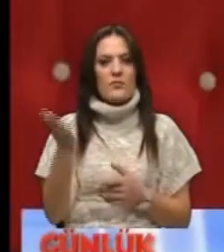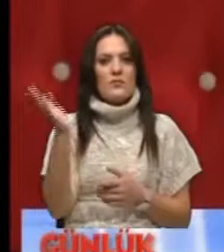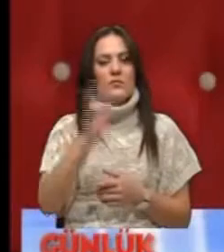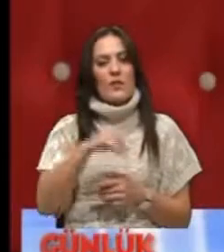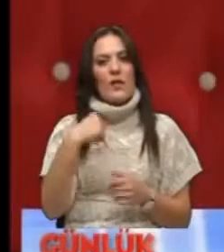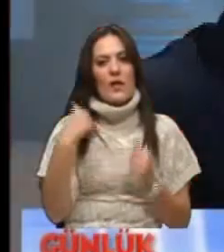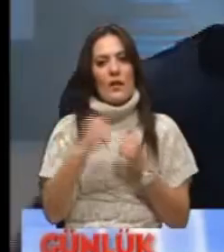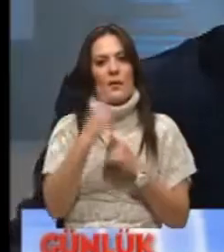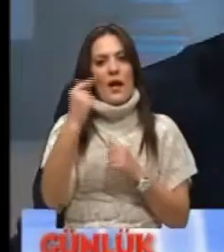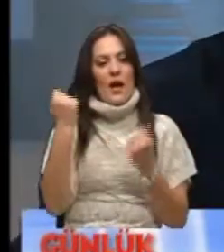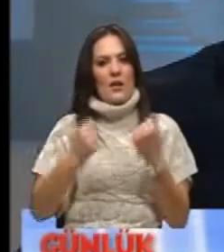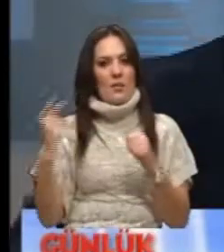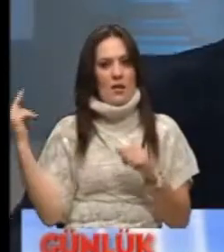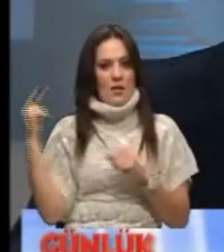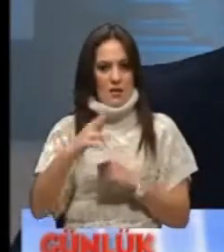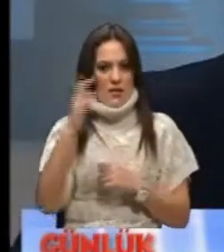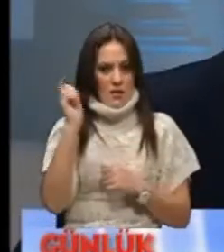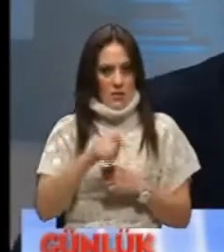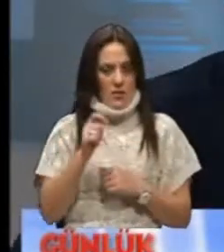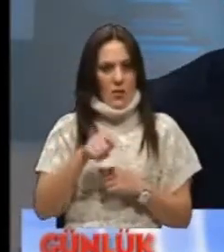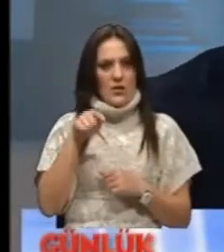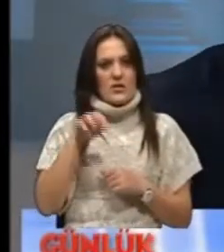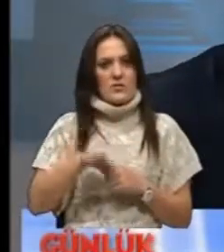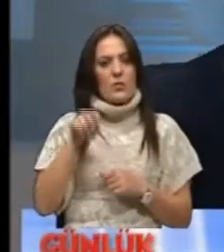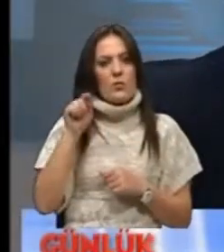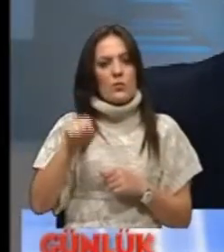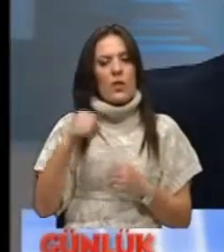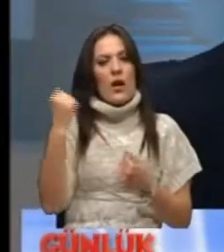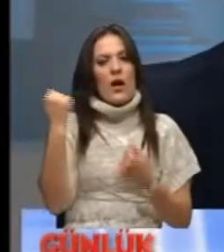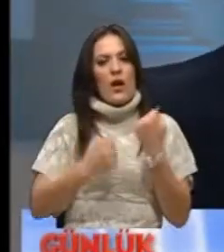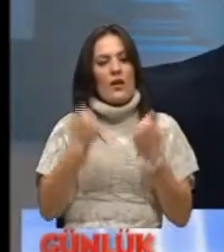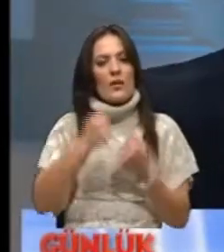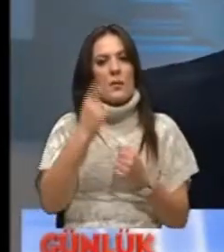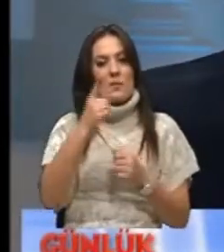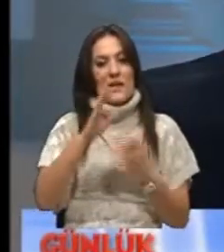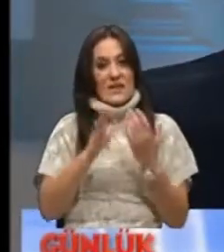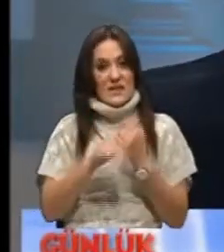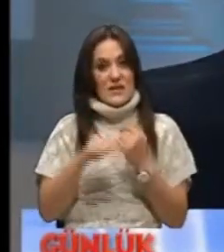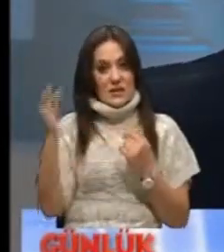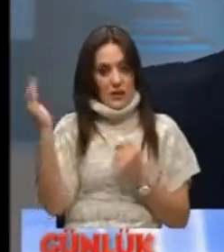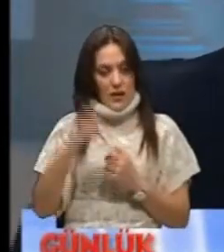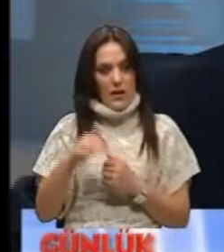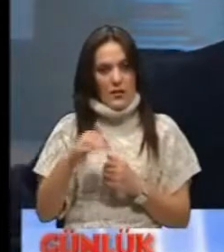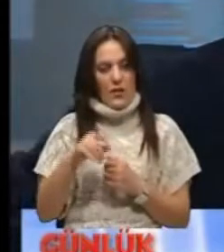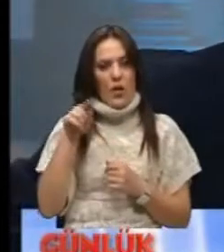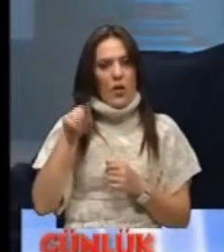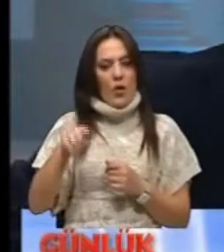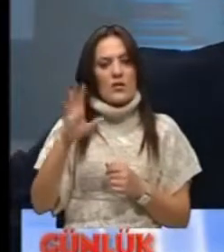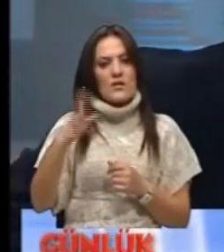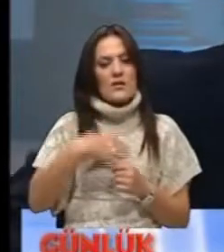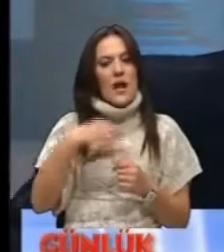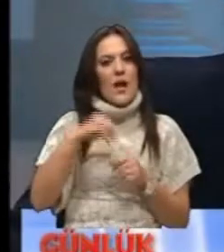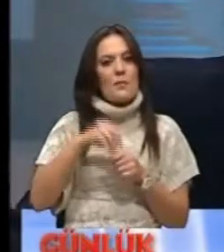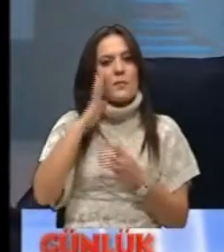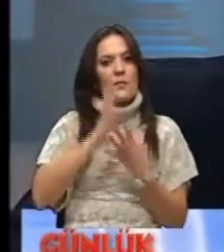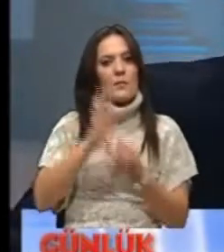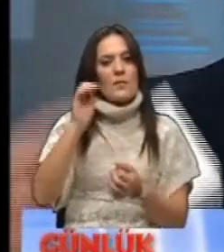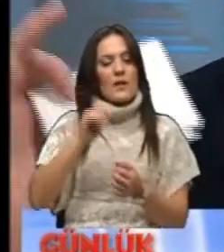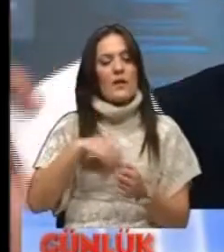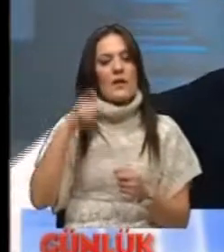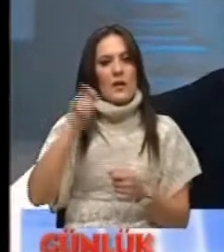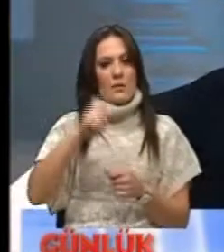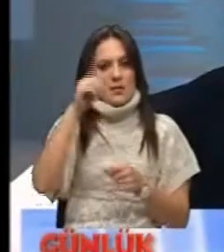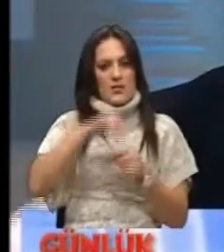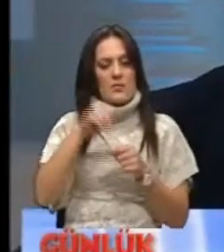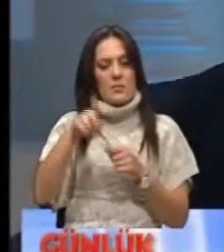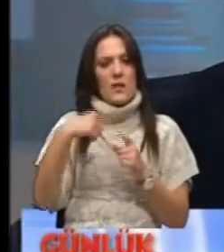Sonra işte yanından bir araba geçer. Şimdi bu araba bir hırsız gelirse onu sahibine iletmek için